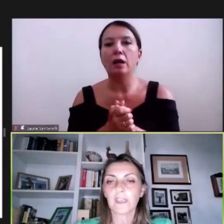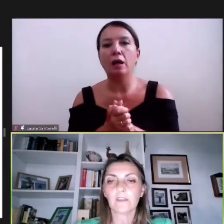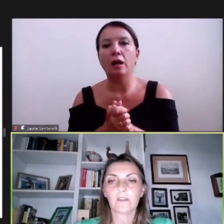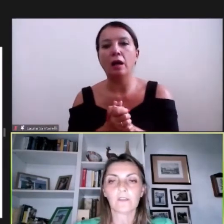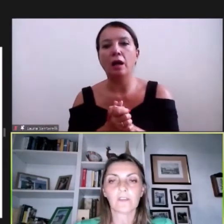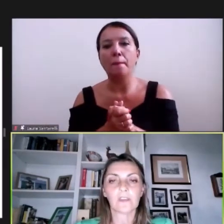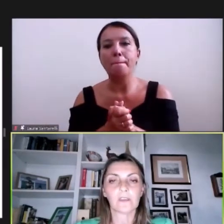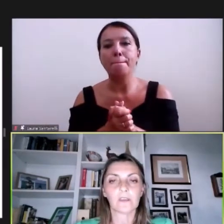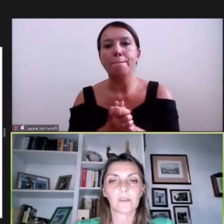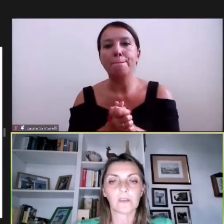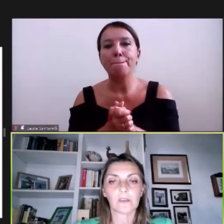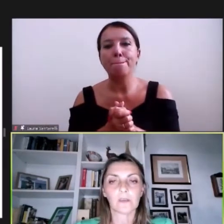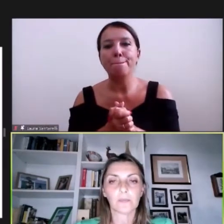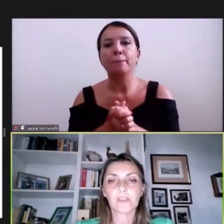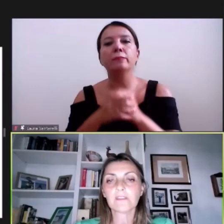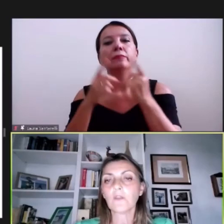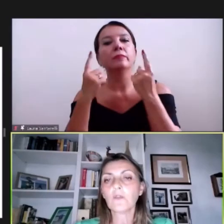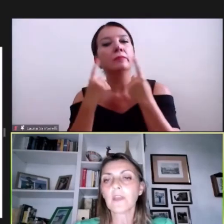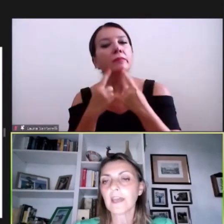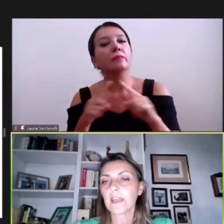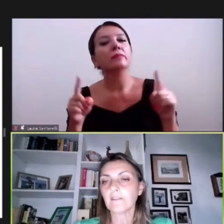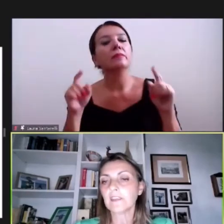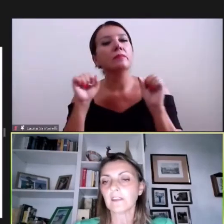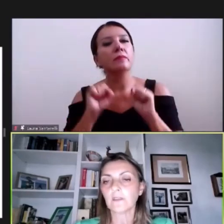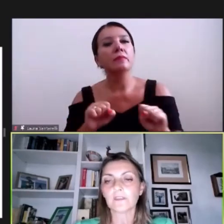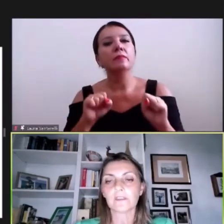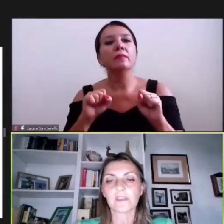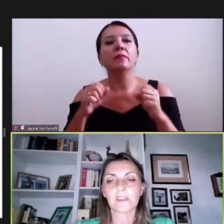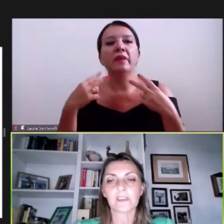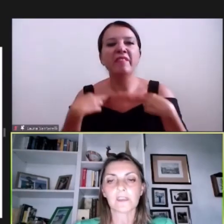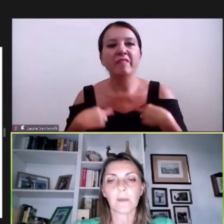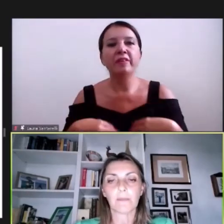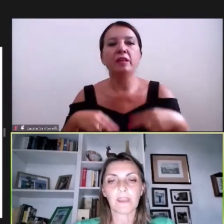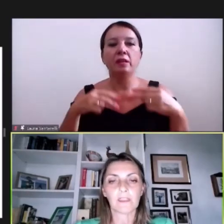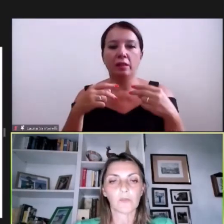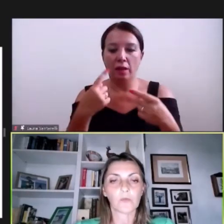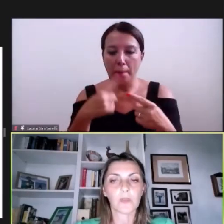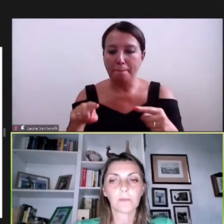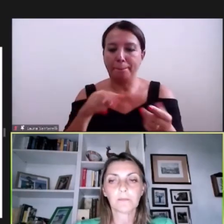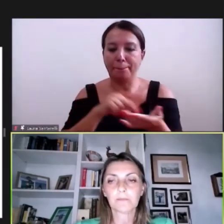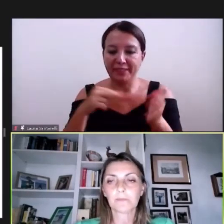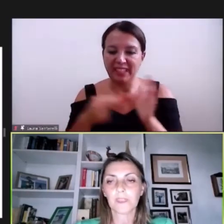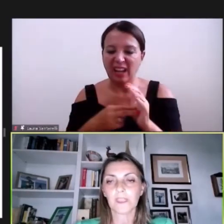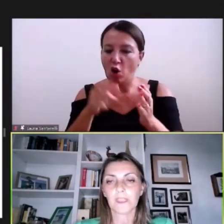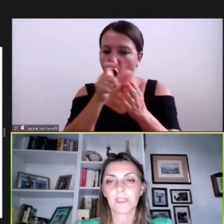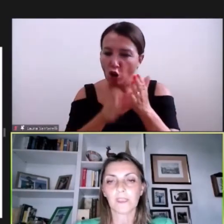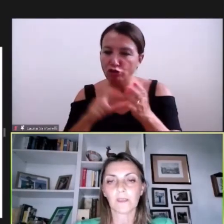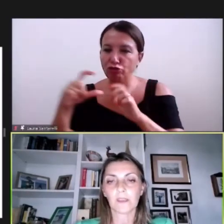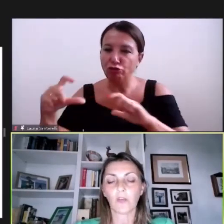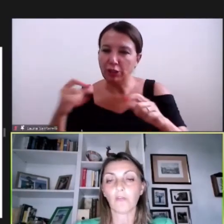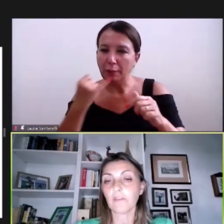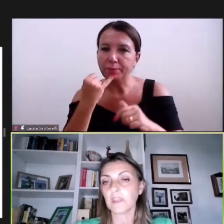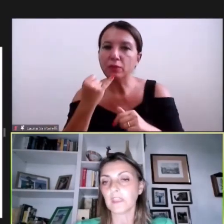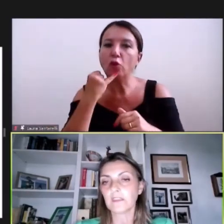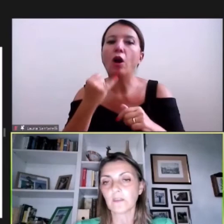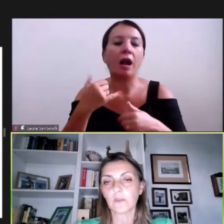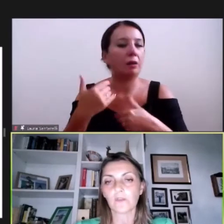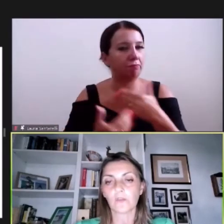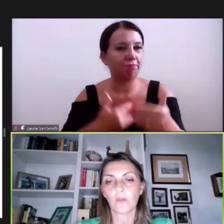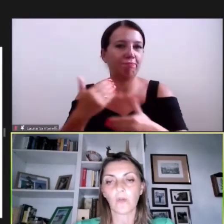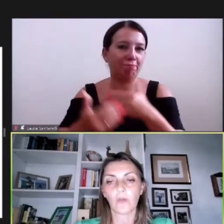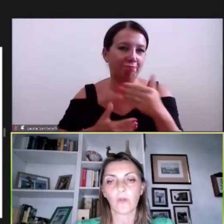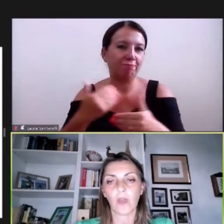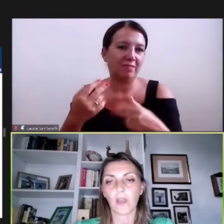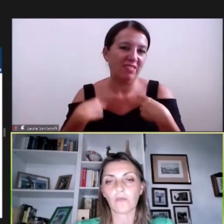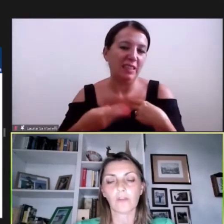affinché si potesse allungare la vita di queste apparecchiature. E ovviamente